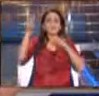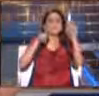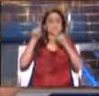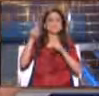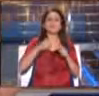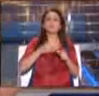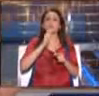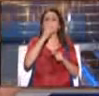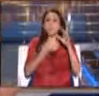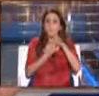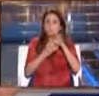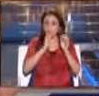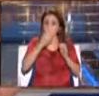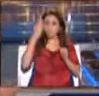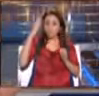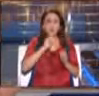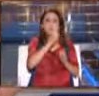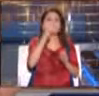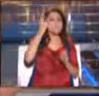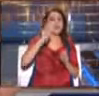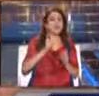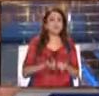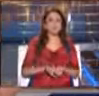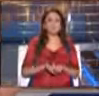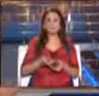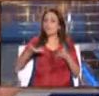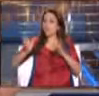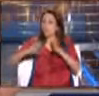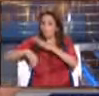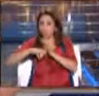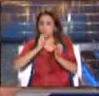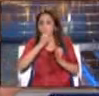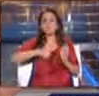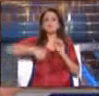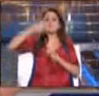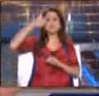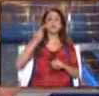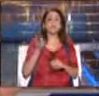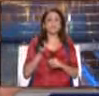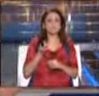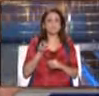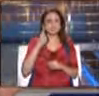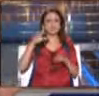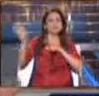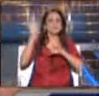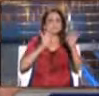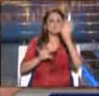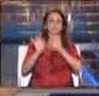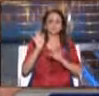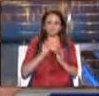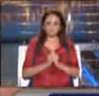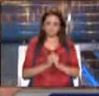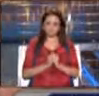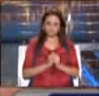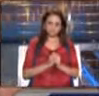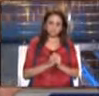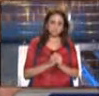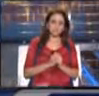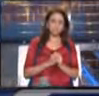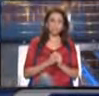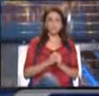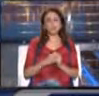انا كخالد الغندور او كان دلوقتي اصبحت اعلامي عندي شيء افضل من غيري ان انا متخرج بس